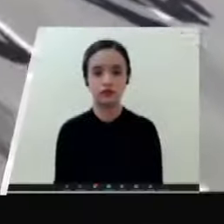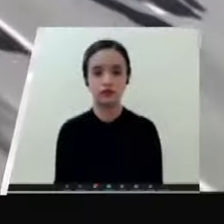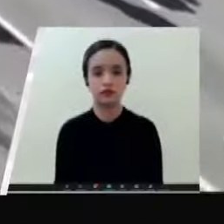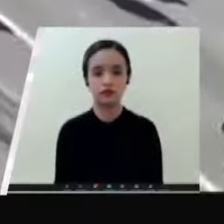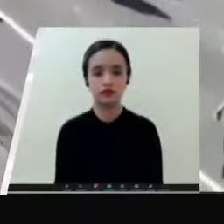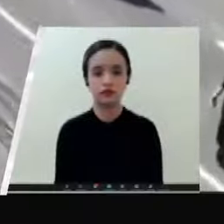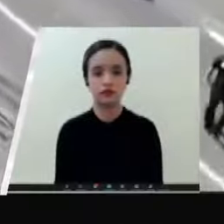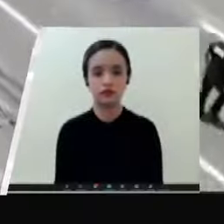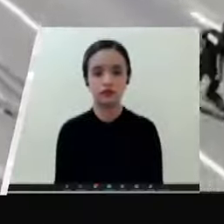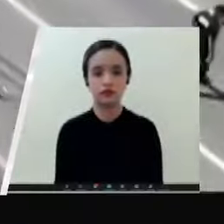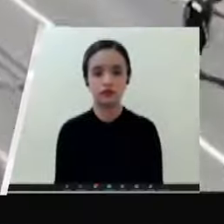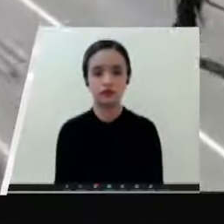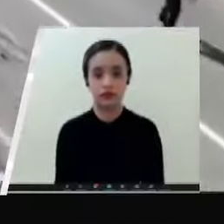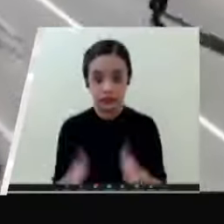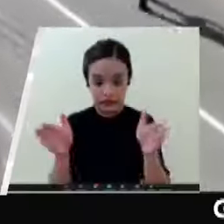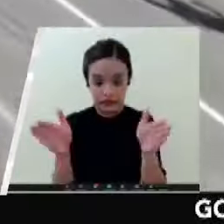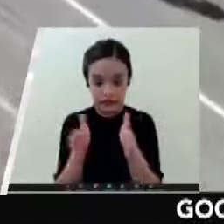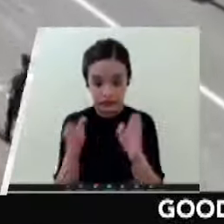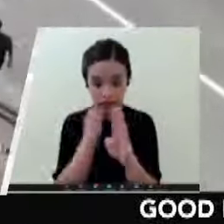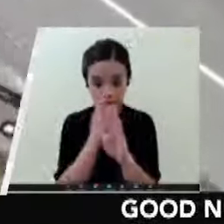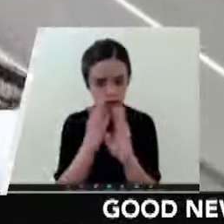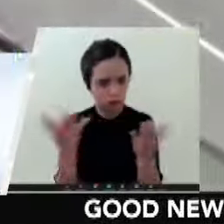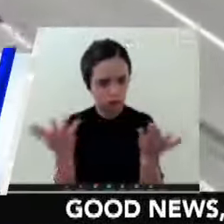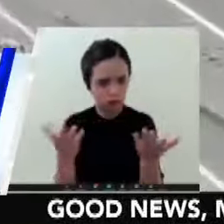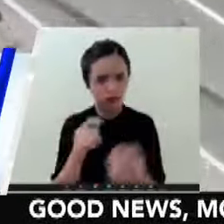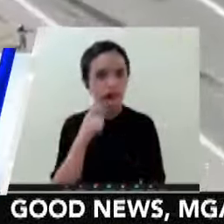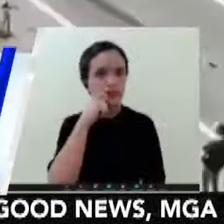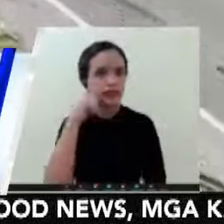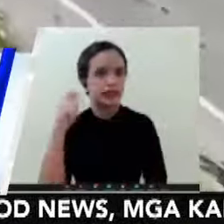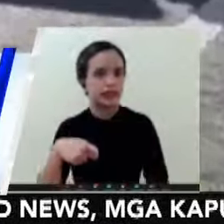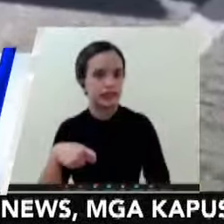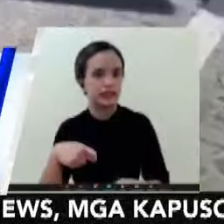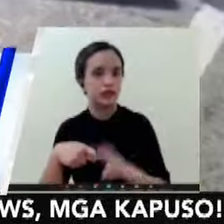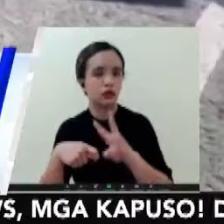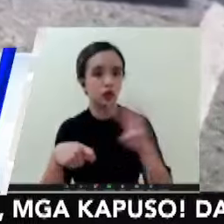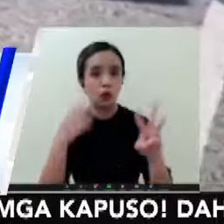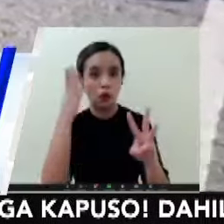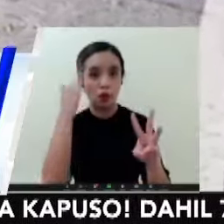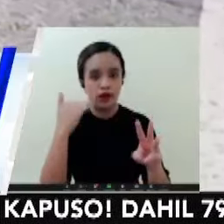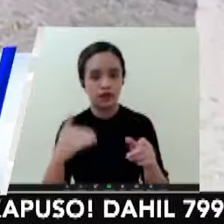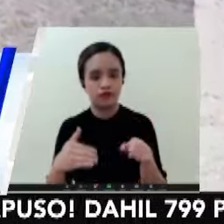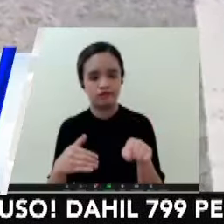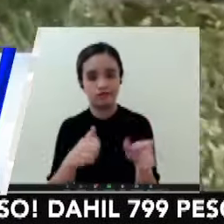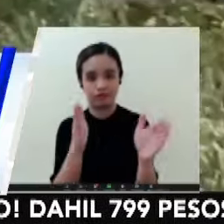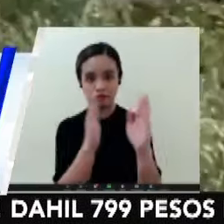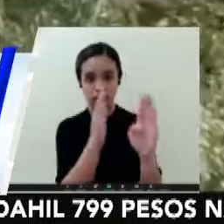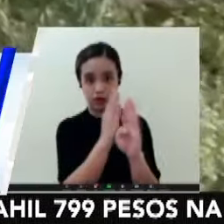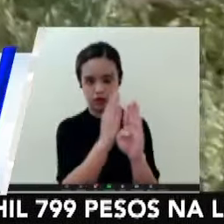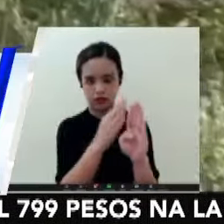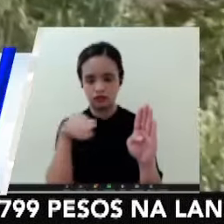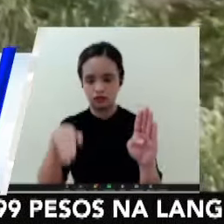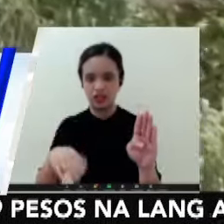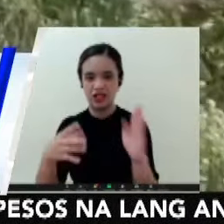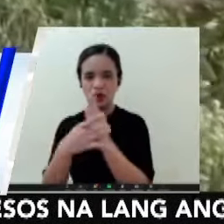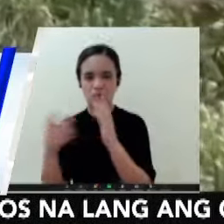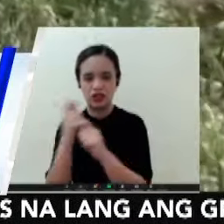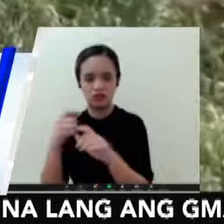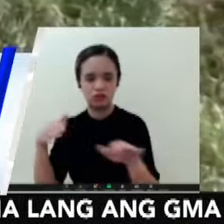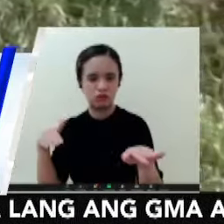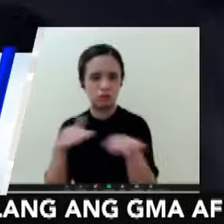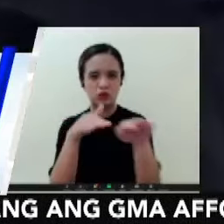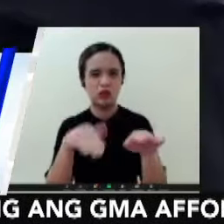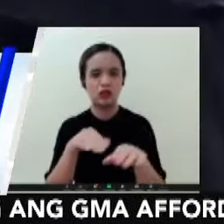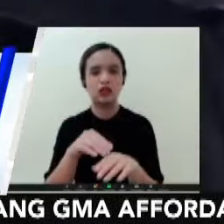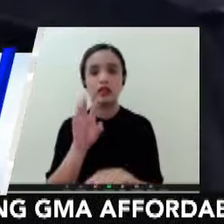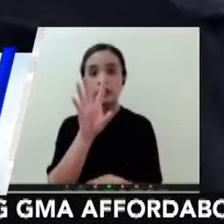Yupi-yupi ang minibus na yan sa western Ukraine matapos salpukin ng isang oil truck. 14 ang nasawi, kabilang 6 na taong gulang na bata.